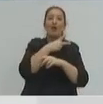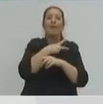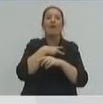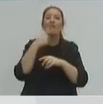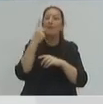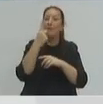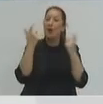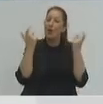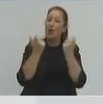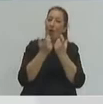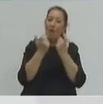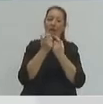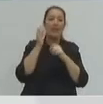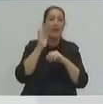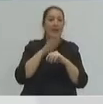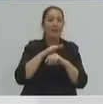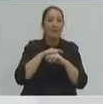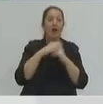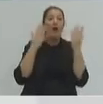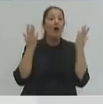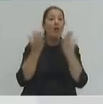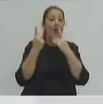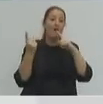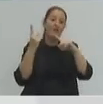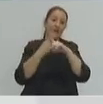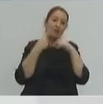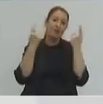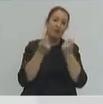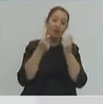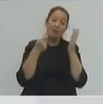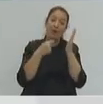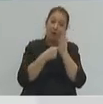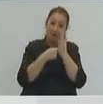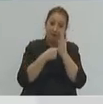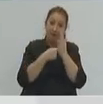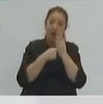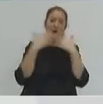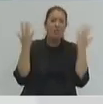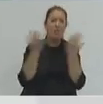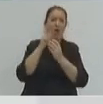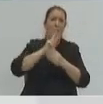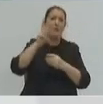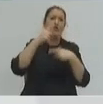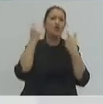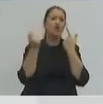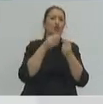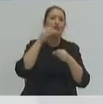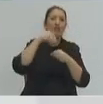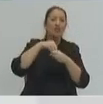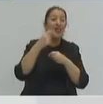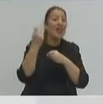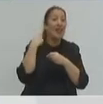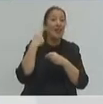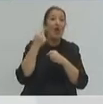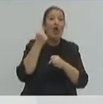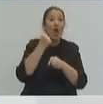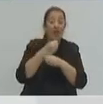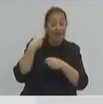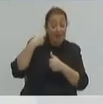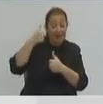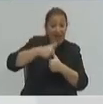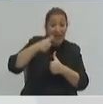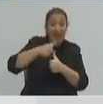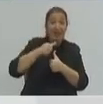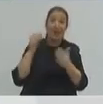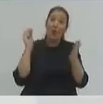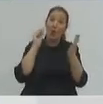bir toplantı yapıp daha verimli çalışma adına, daha efektif çalışma adına yetkilerin, görevlerin yeniden